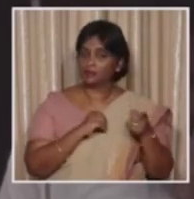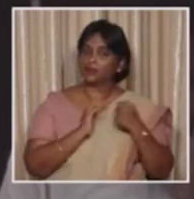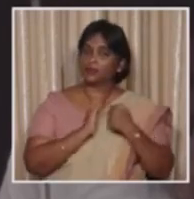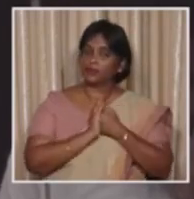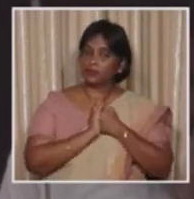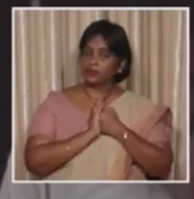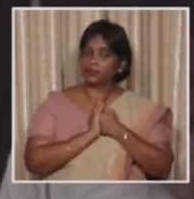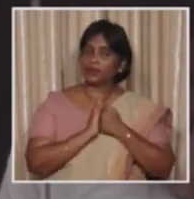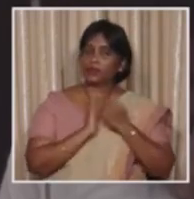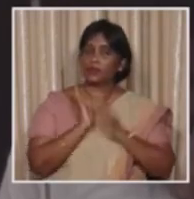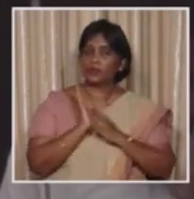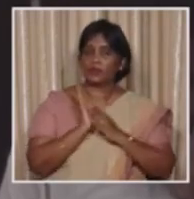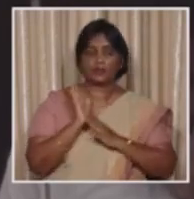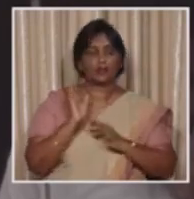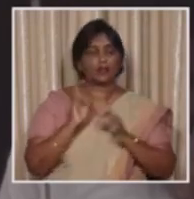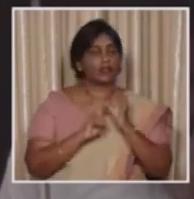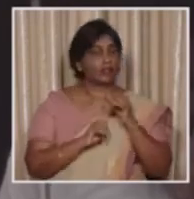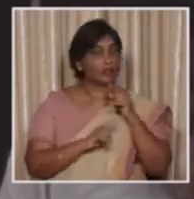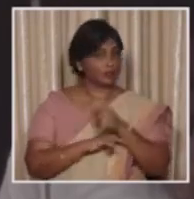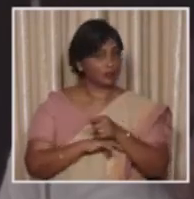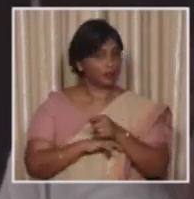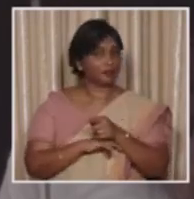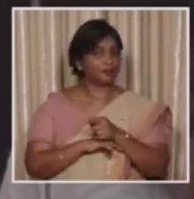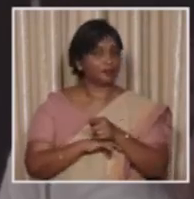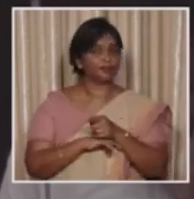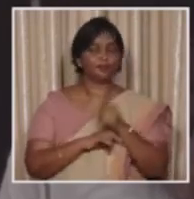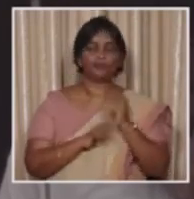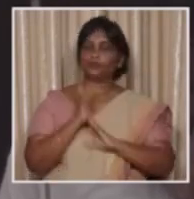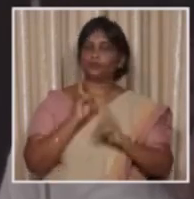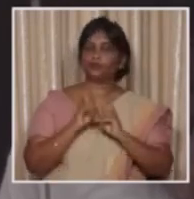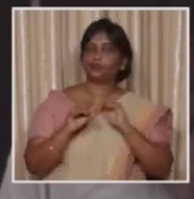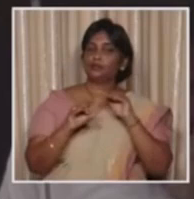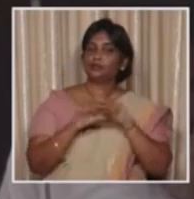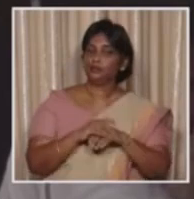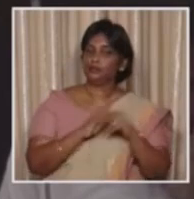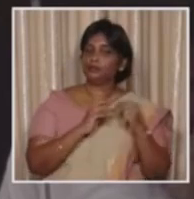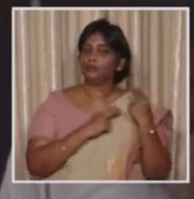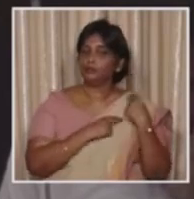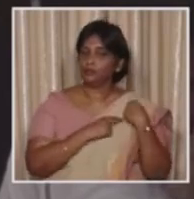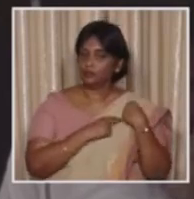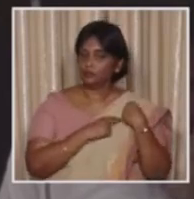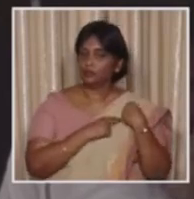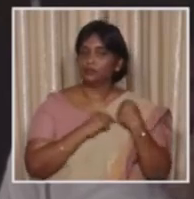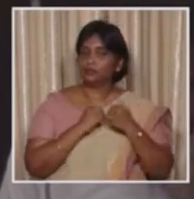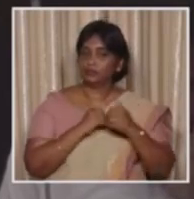உண்மையிலேயே அவருக்கு பாராட்டுகள் தெரிவிக்க வேண்டும் என்றால், இன்றைக்கு இந்த விவசாயிகளுடைய பெரிதளவு பிரச்சனையை